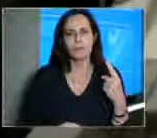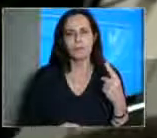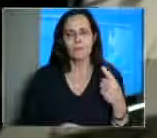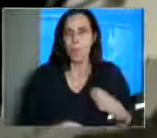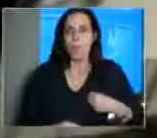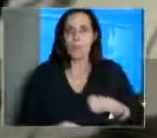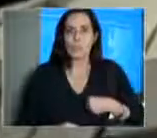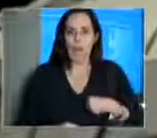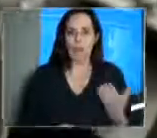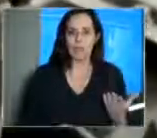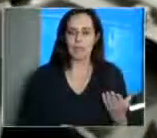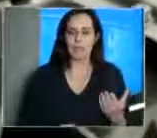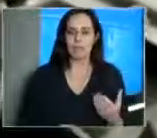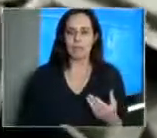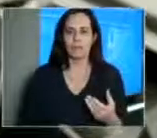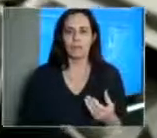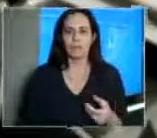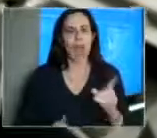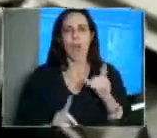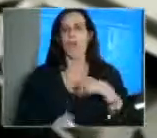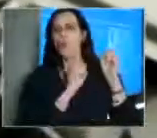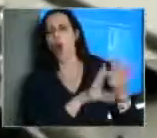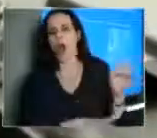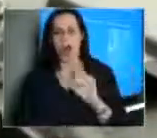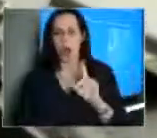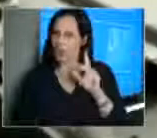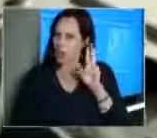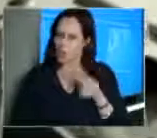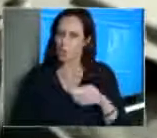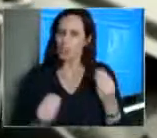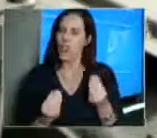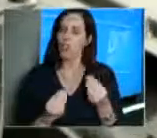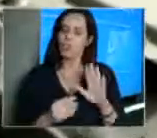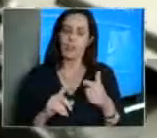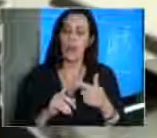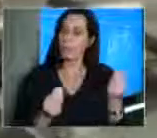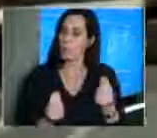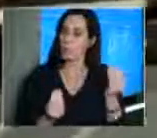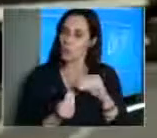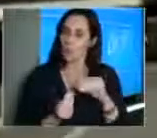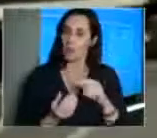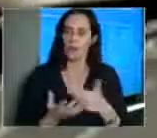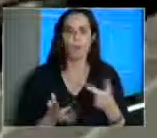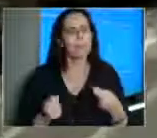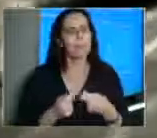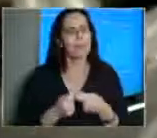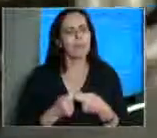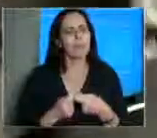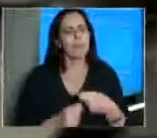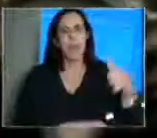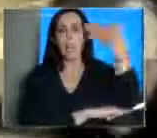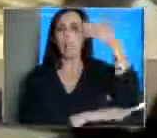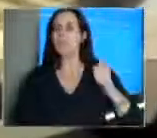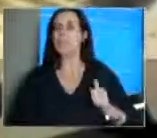שמוסרית, ערכית, הוא לא יופקר. יש לזה מעגל שני, הוא מעגל חשוב, מעגל מורלי, לאומי, צבאי,